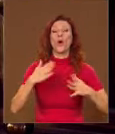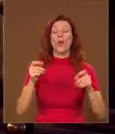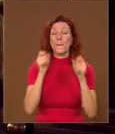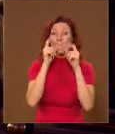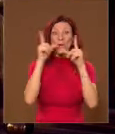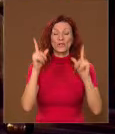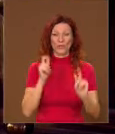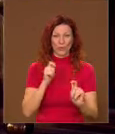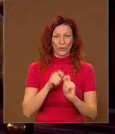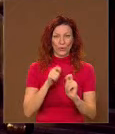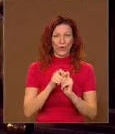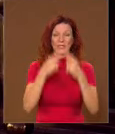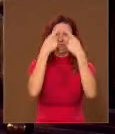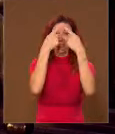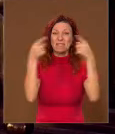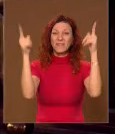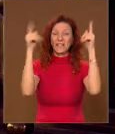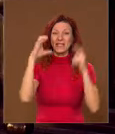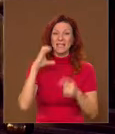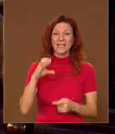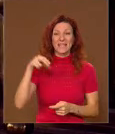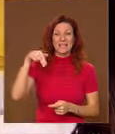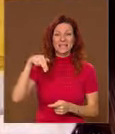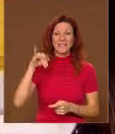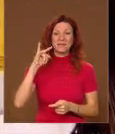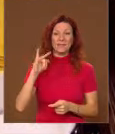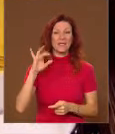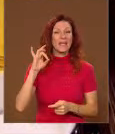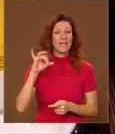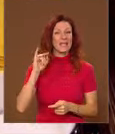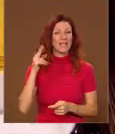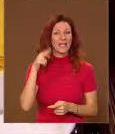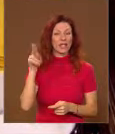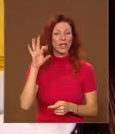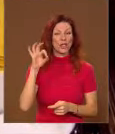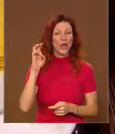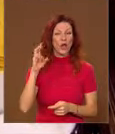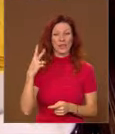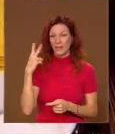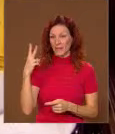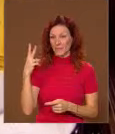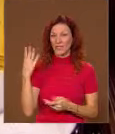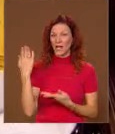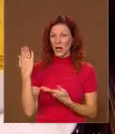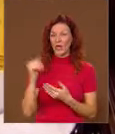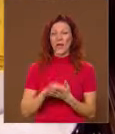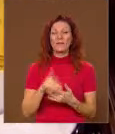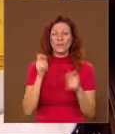чудотворец Свети Спиридон. Свети Спиридон, епископ Тримитунски,